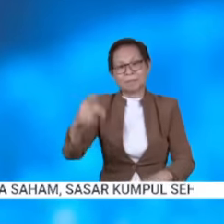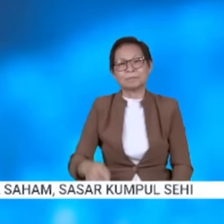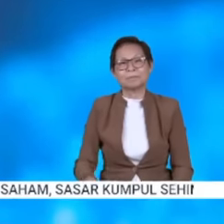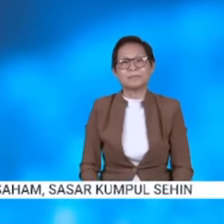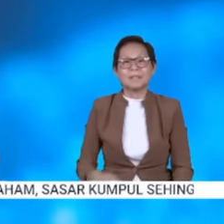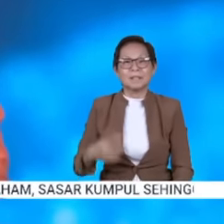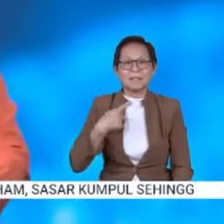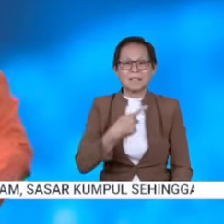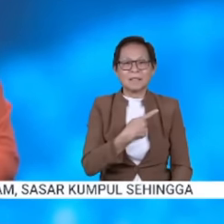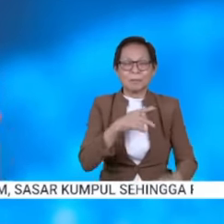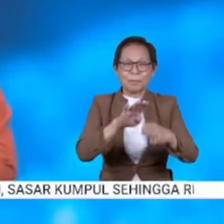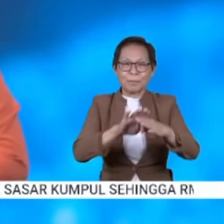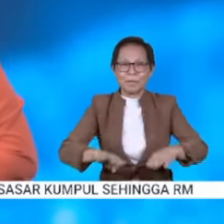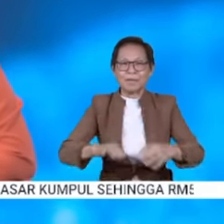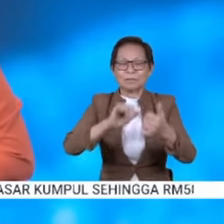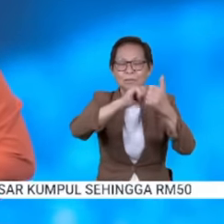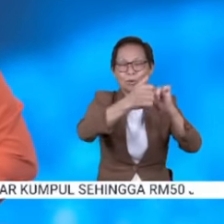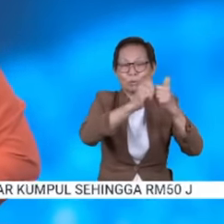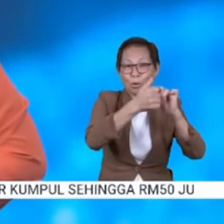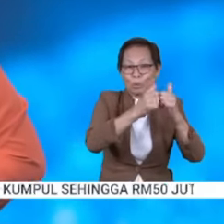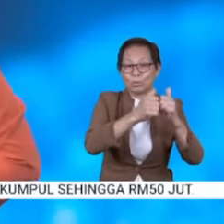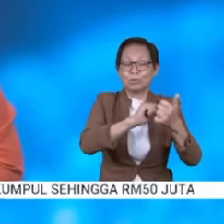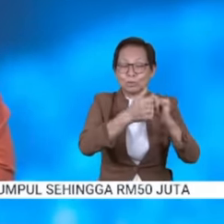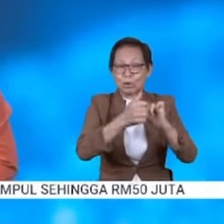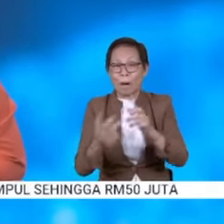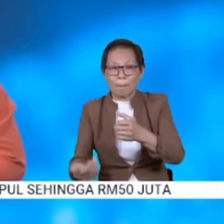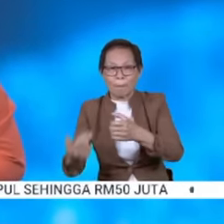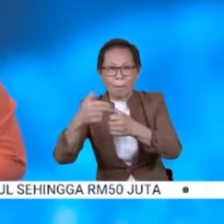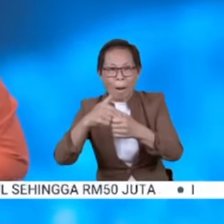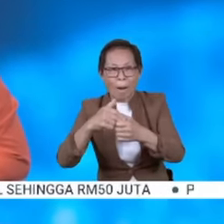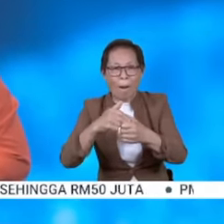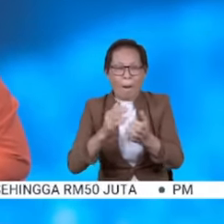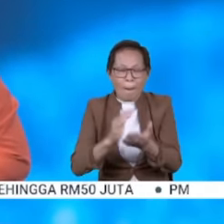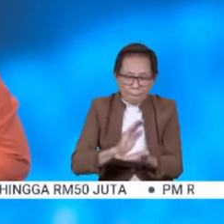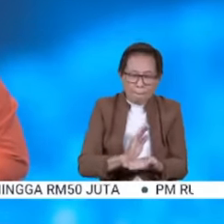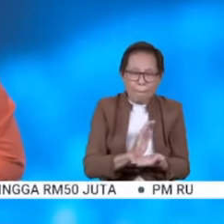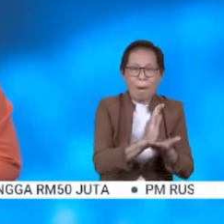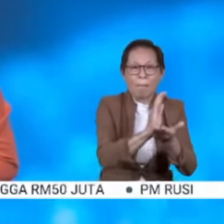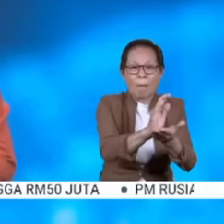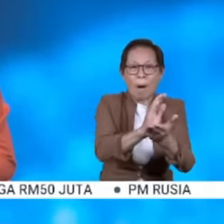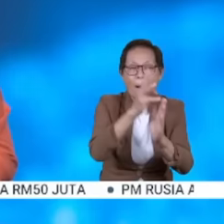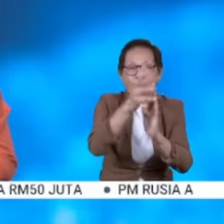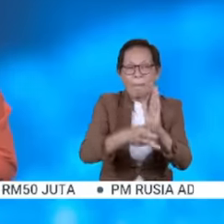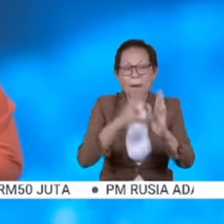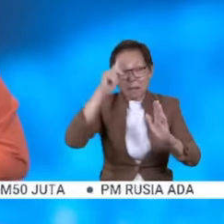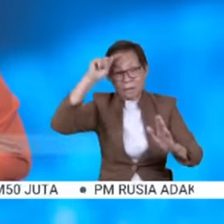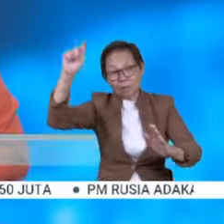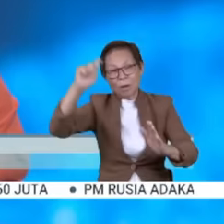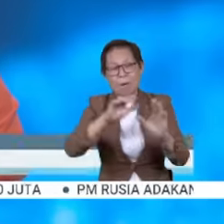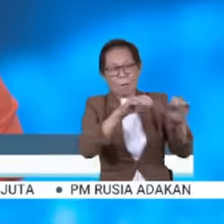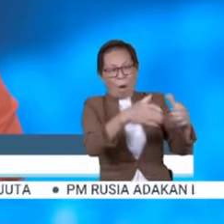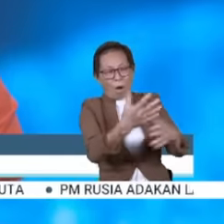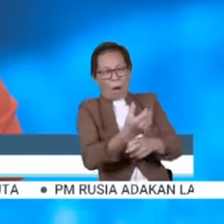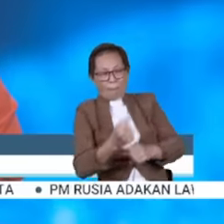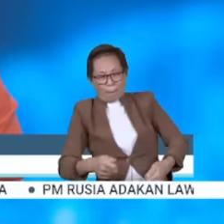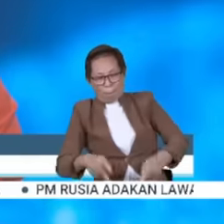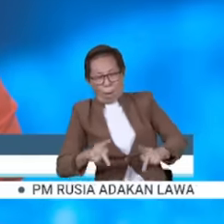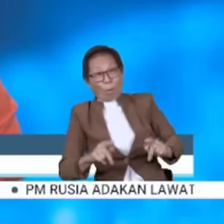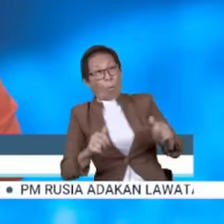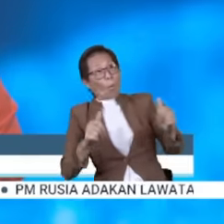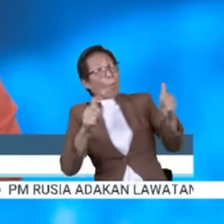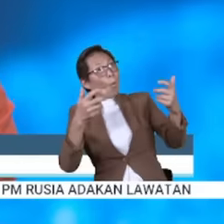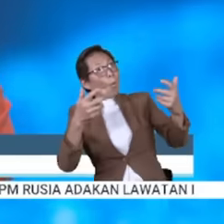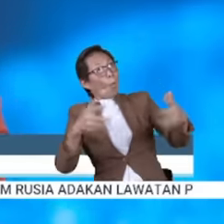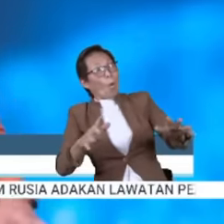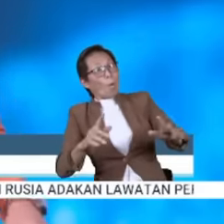kita ke perkembangan sukan perkembangan kesukaan melibatkan Scott pelayaran para trenggano pasukan tersebut meraih peluang berharga